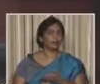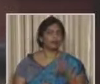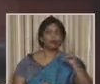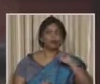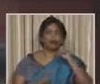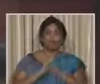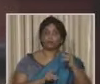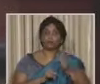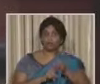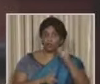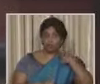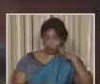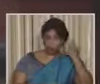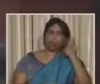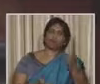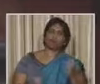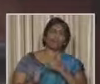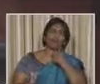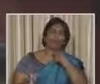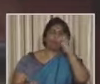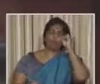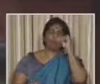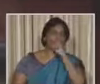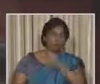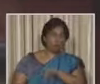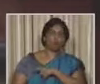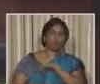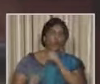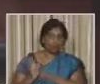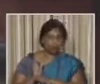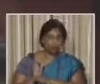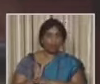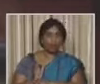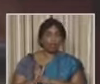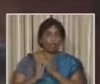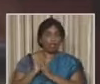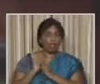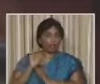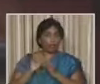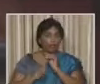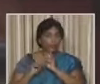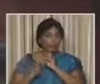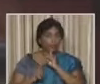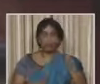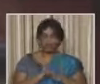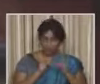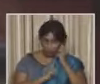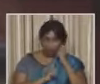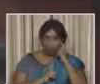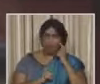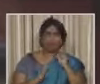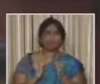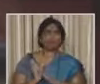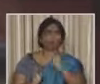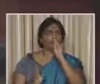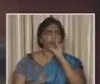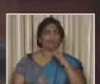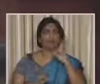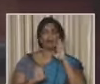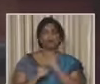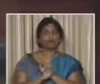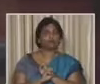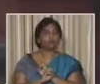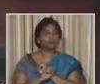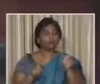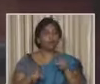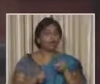தீர்மானித்து விட்டாரே? எனவே இந்த அறிவித்தல் எவ்வாறு தயாரிக்கப்பட்டு வந்தது என்பதை பற்றியும் விசாரிக்க வேண்டும். அப்படிப்பட்ட ஒரு அறிவித்தல்